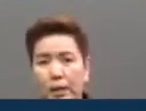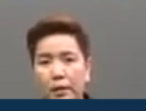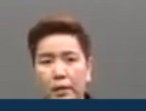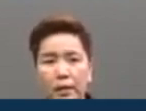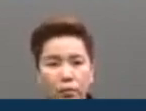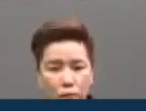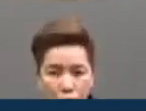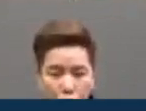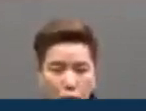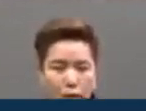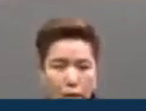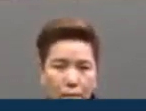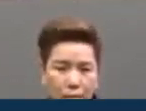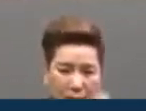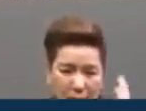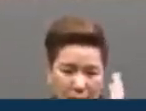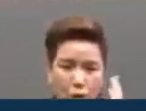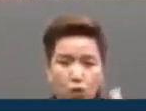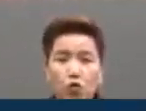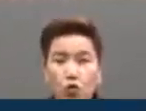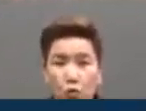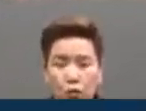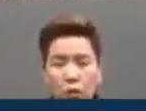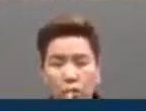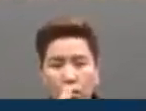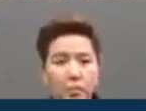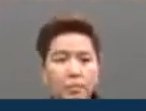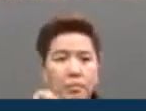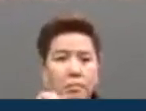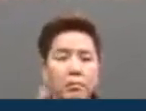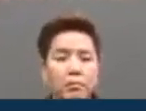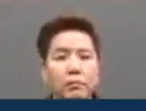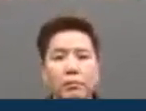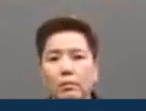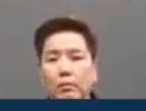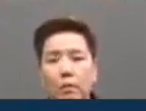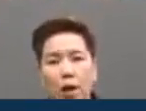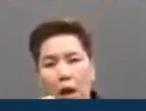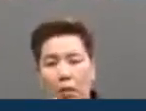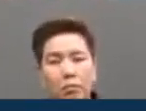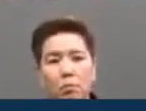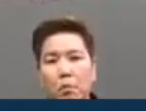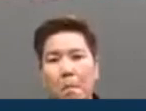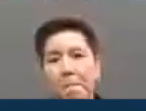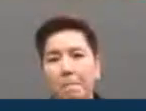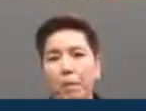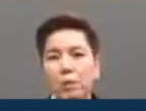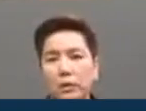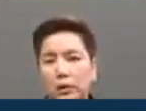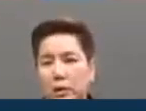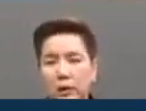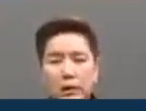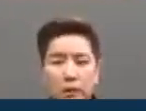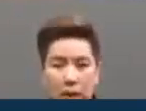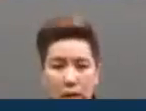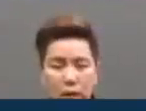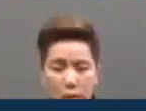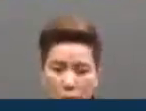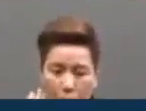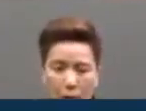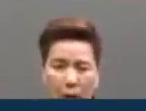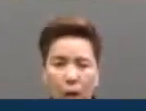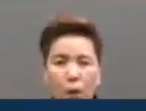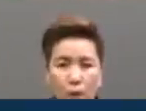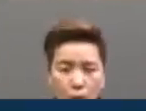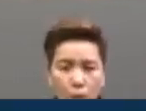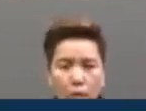าจะได้ข้อสรุปก่อนมีการเปิดหีบอ้อยช่วงปลายเดือนพฤศจิกายนนี้หรือต้นเดือนธันวาคมนี้ เมื่อเราได้มี